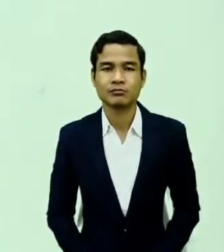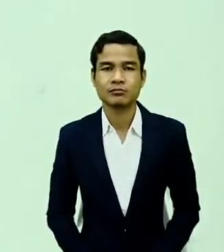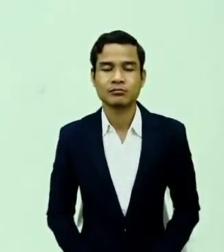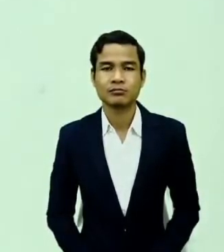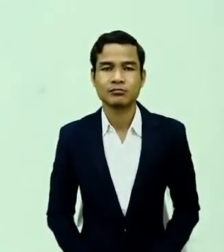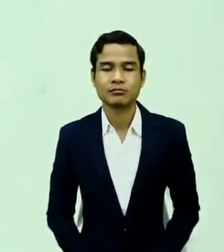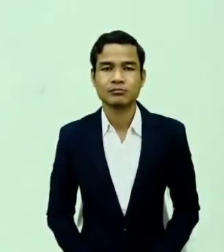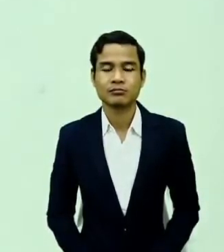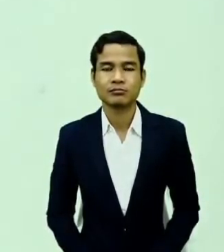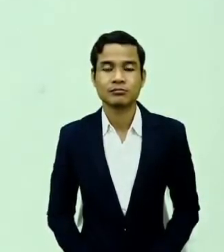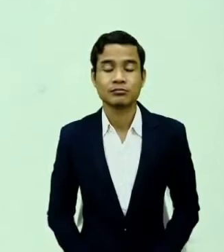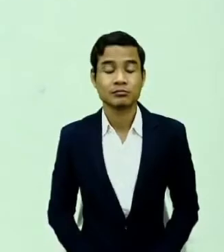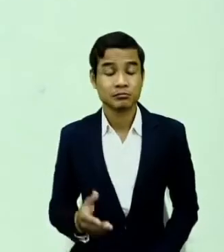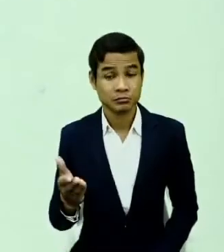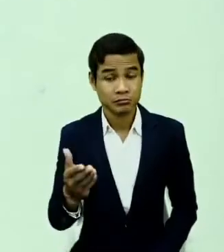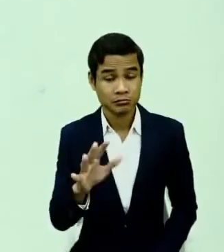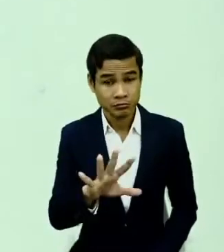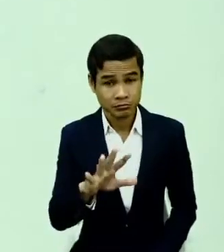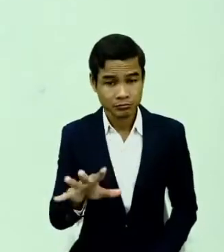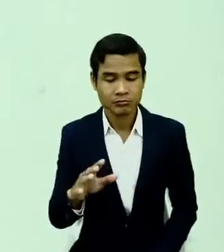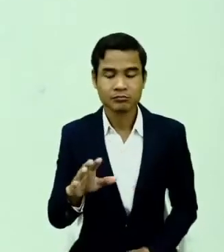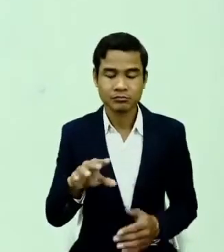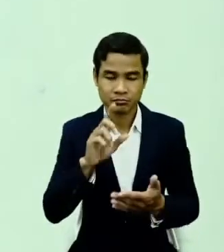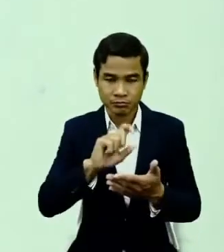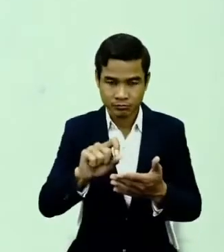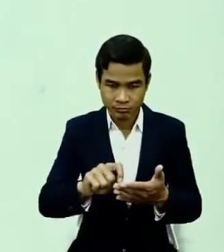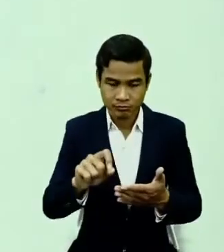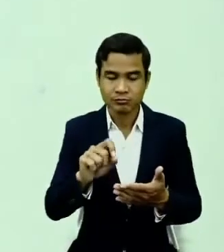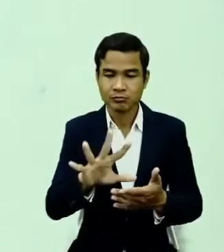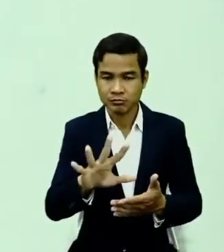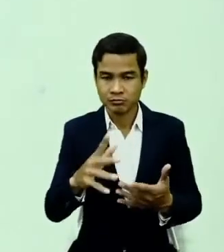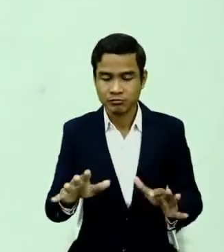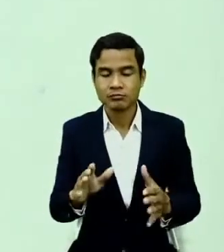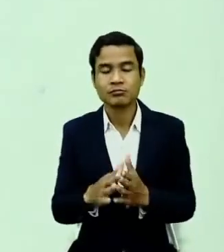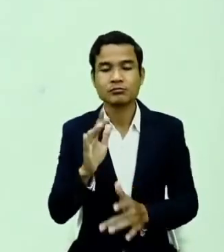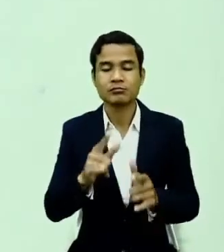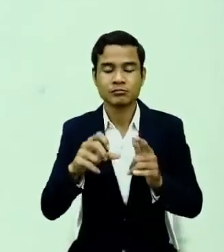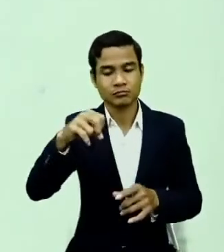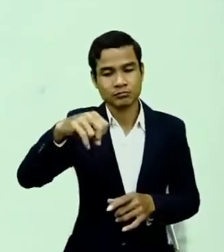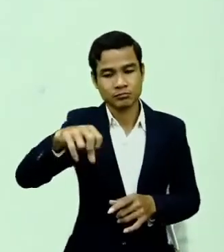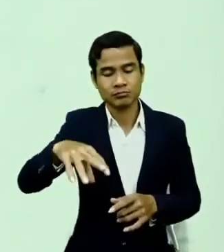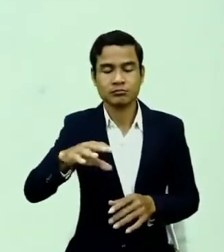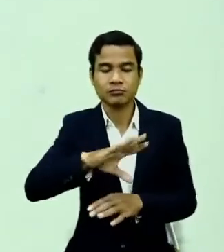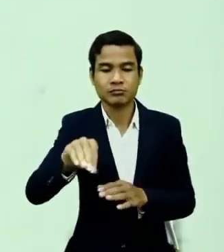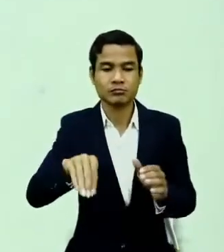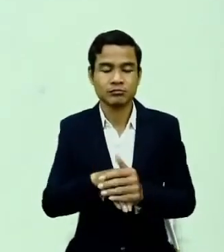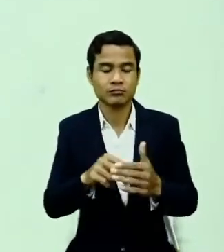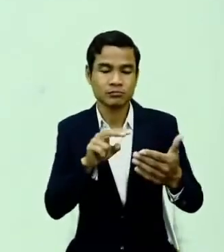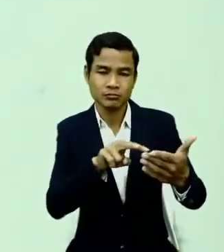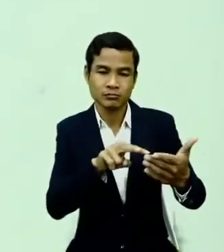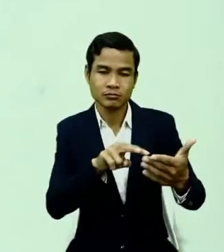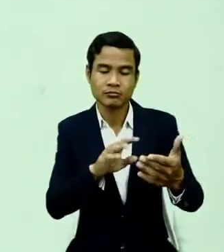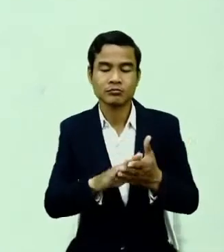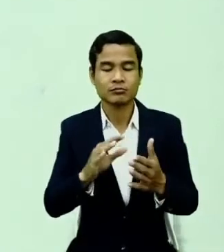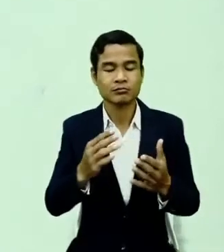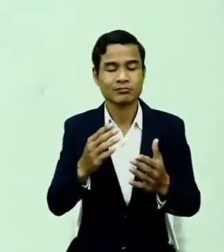គ្រប់5នៅកូននៅពេលដែលគ្រប់5ហើយកូនសង្កេតមើលថាតើតម្រូវការទាំងអស់ហ្នឹងវាជាសិទ្ធិរប